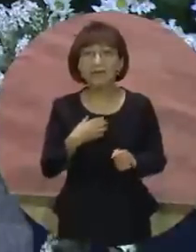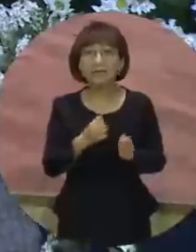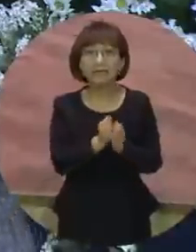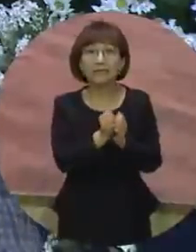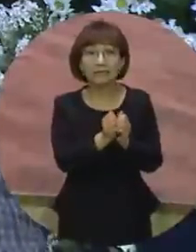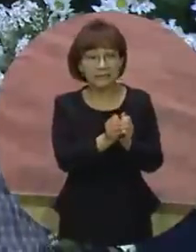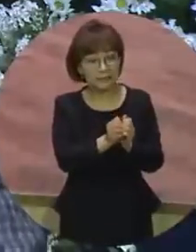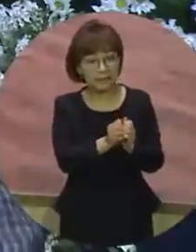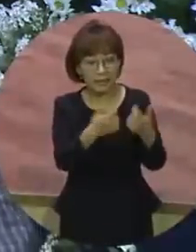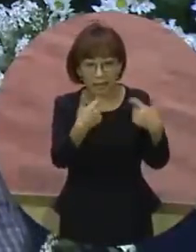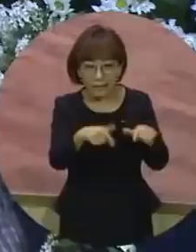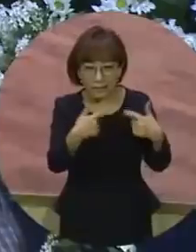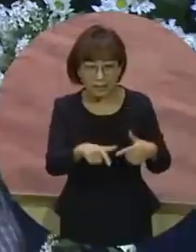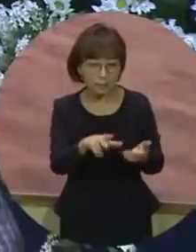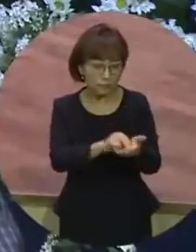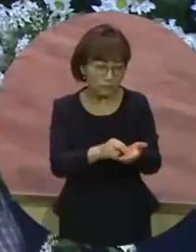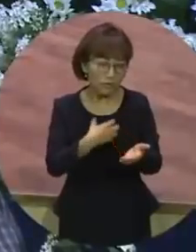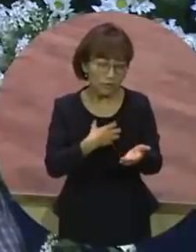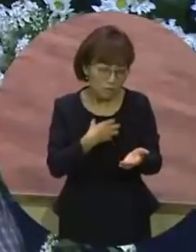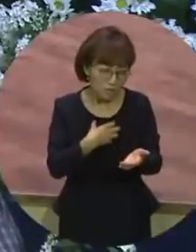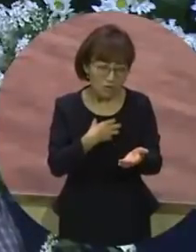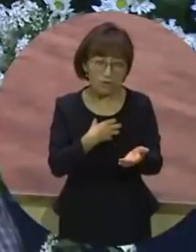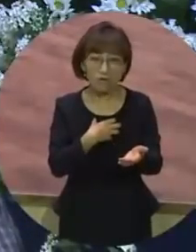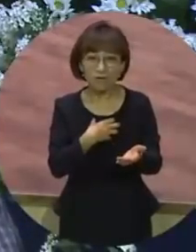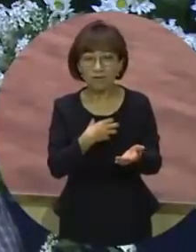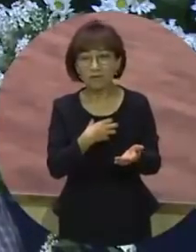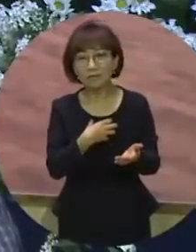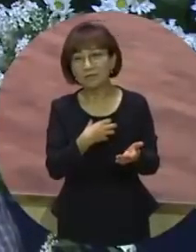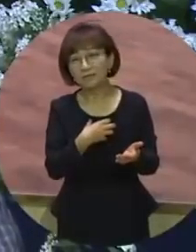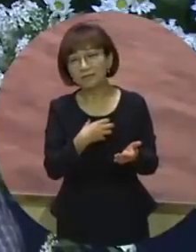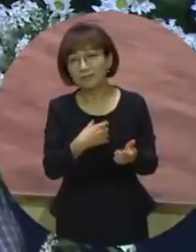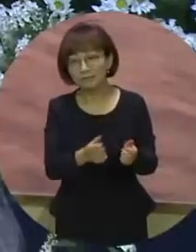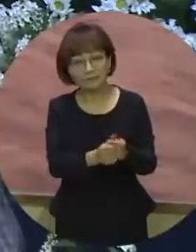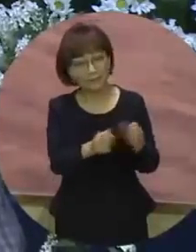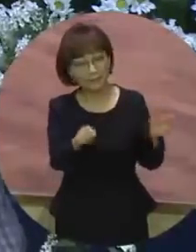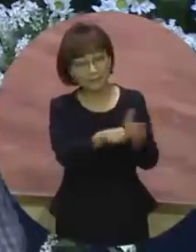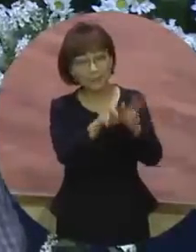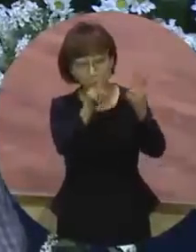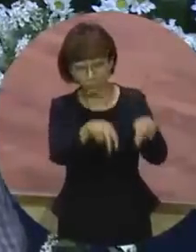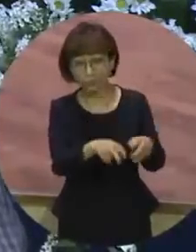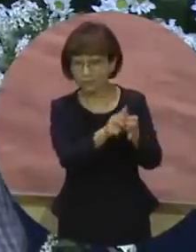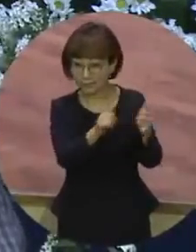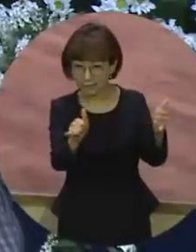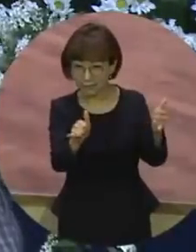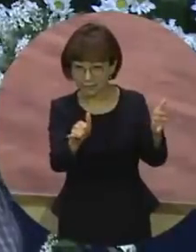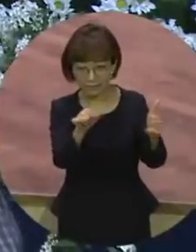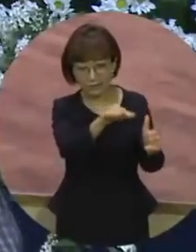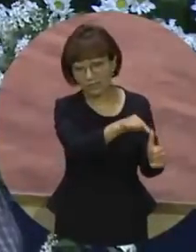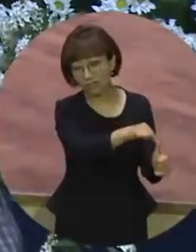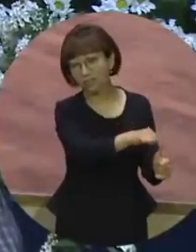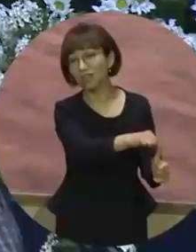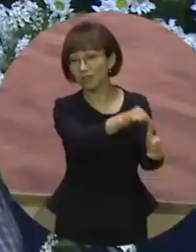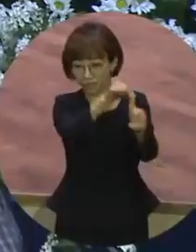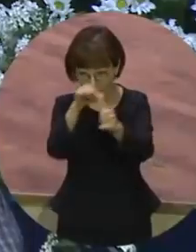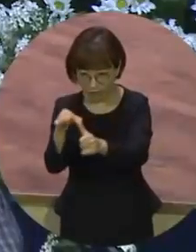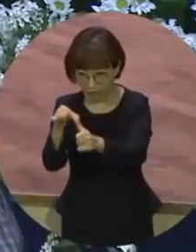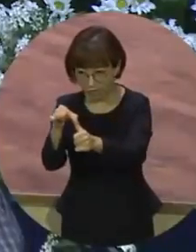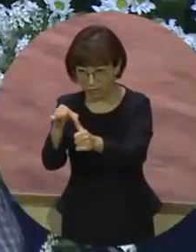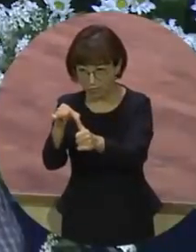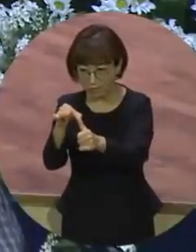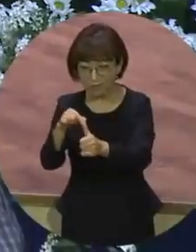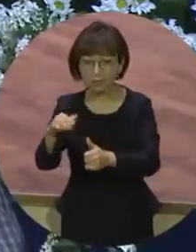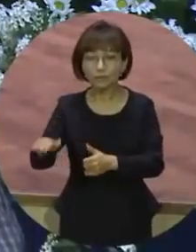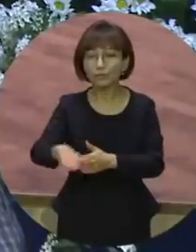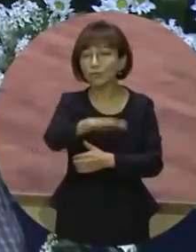게 다 잡혀가지고 단 하루도 편하게 살지 못하고 있는 저 불신 영혼들을 건져내는 것이 우리의 남은 삶의